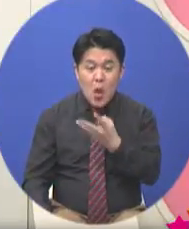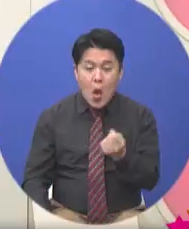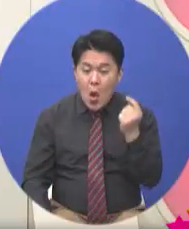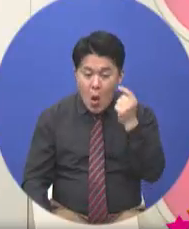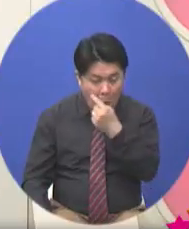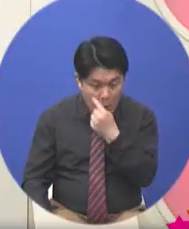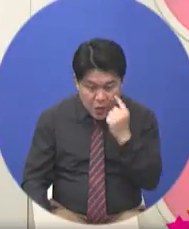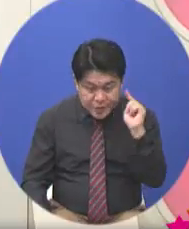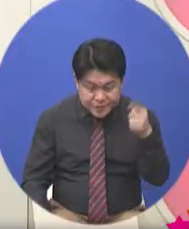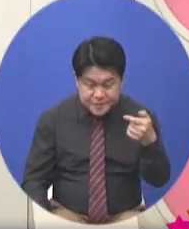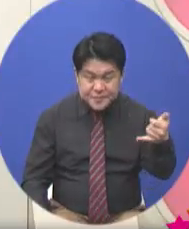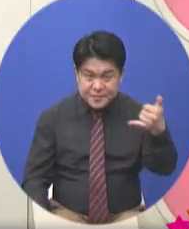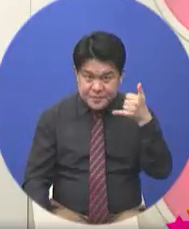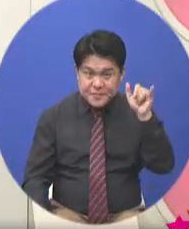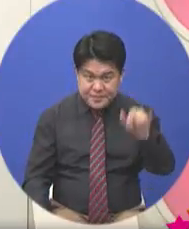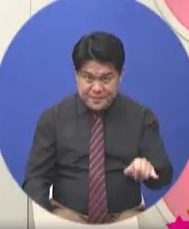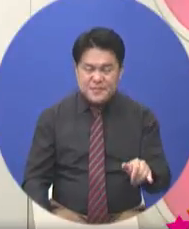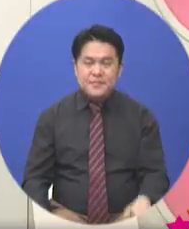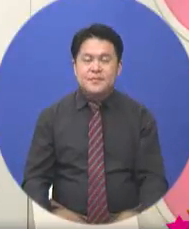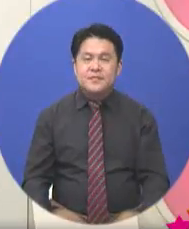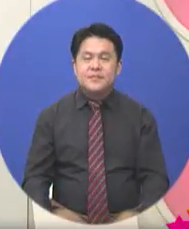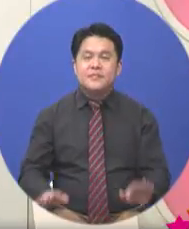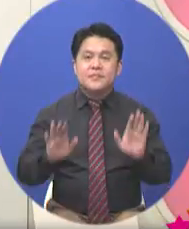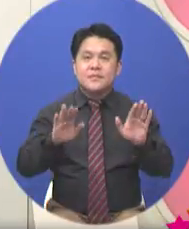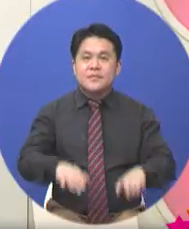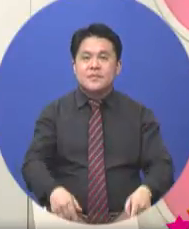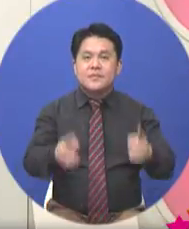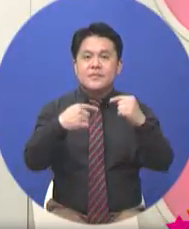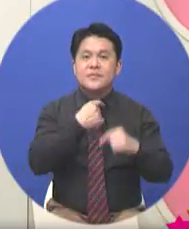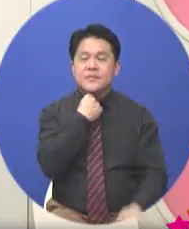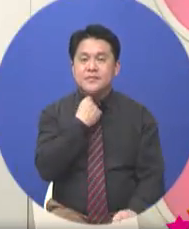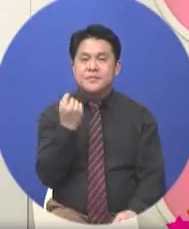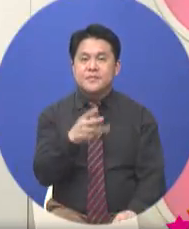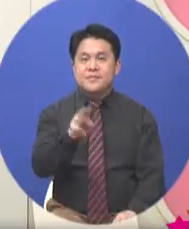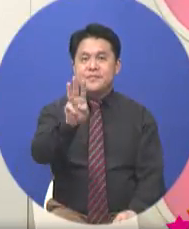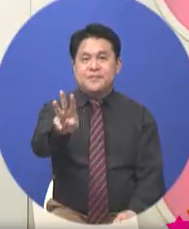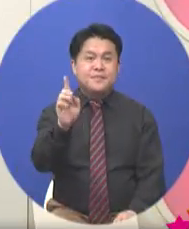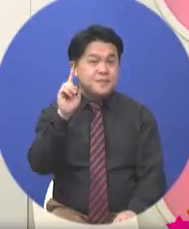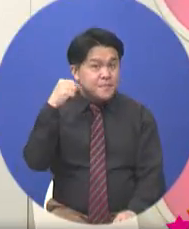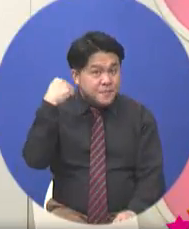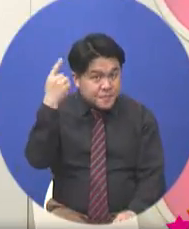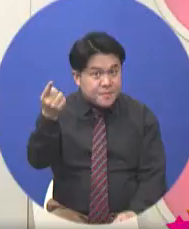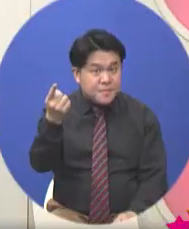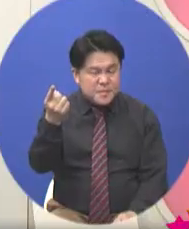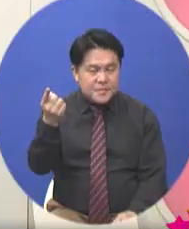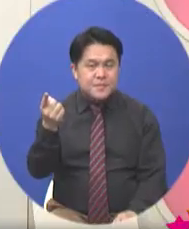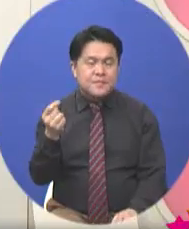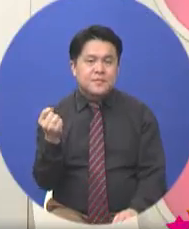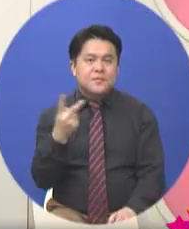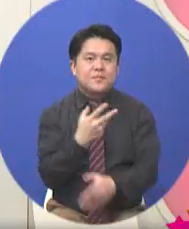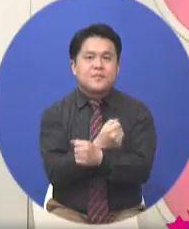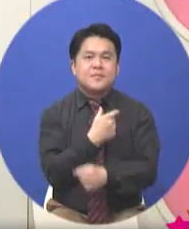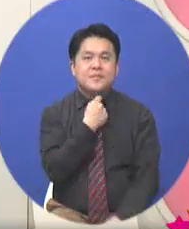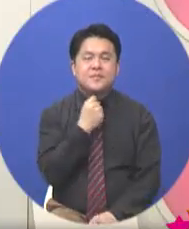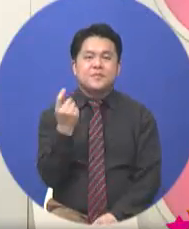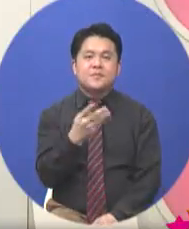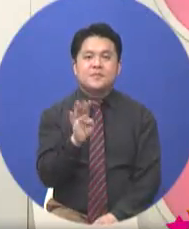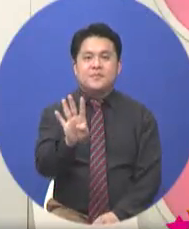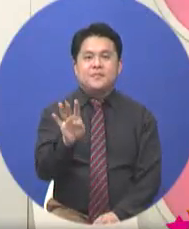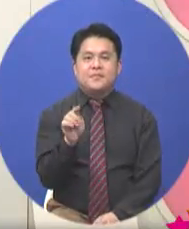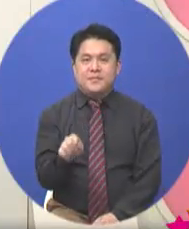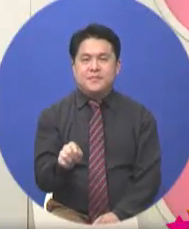확인하시고 참여하시면 됩니다. 생방송 네. 참여를 원하시면 3번을 네. 다음날 참여나 예약 참여를